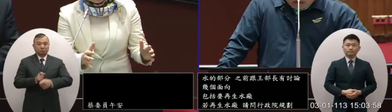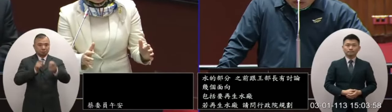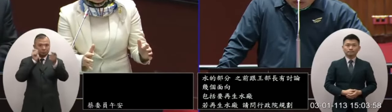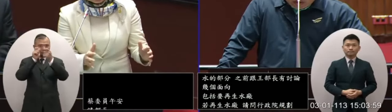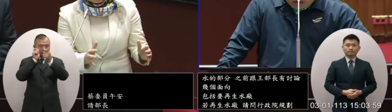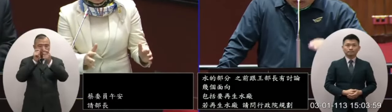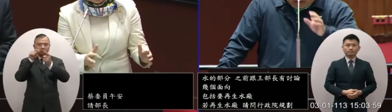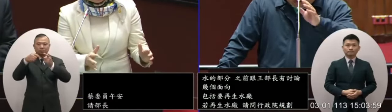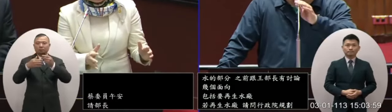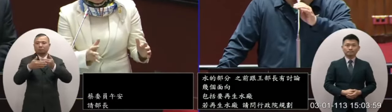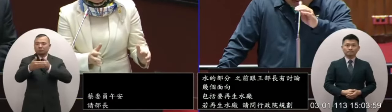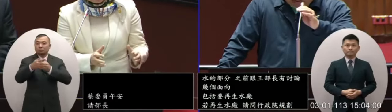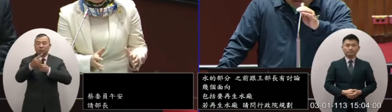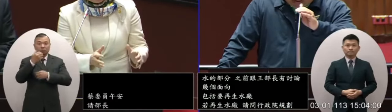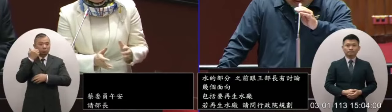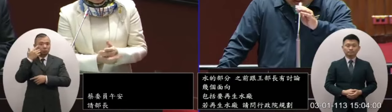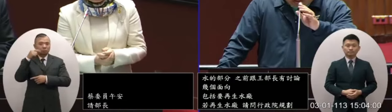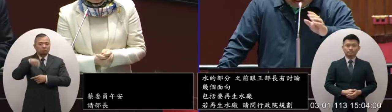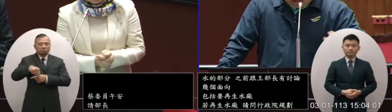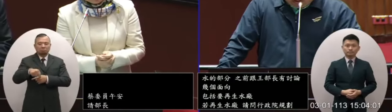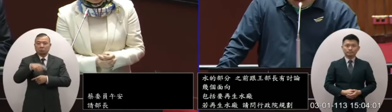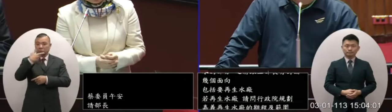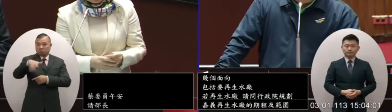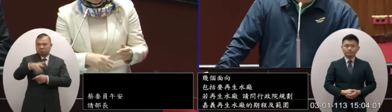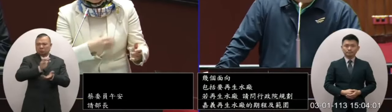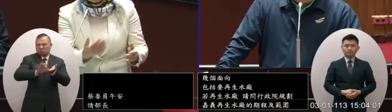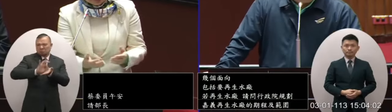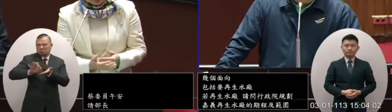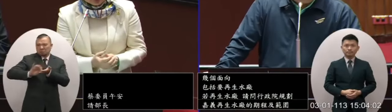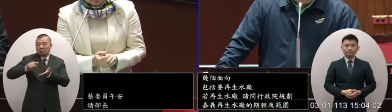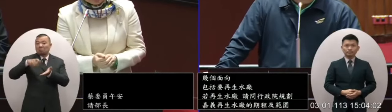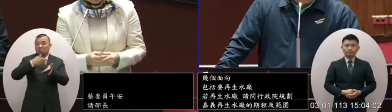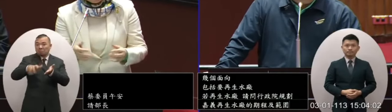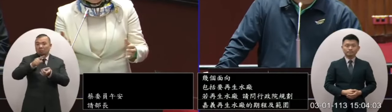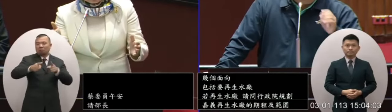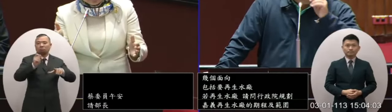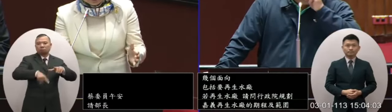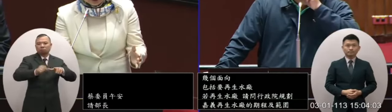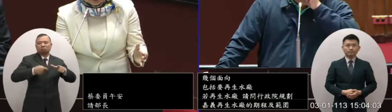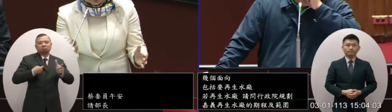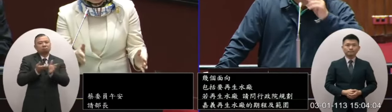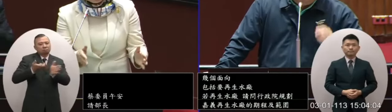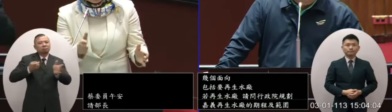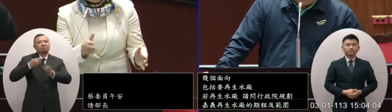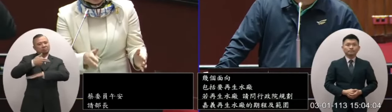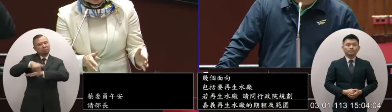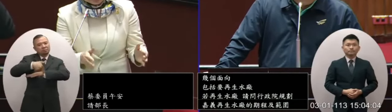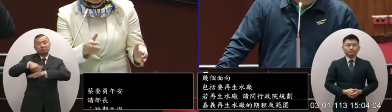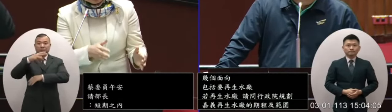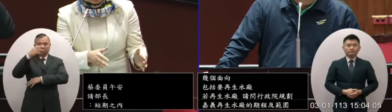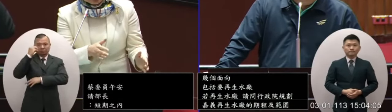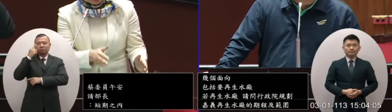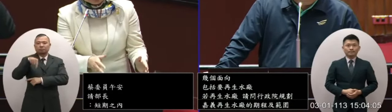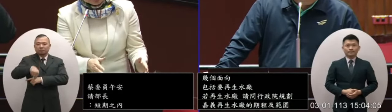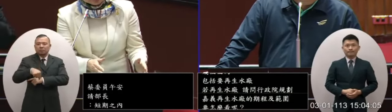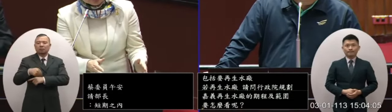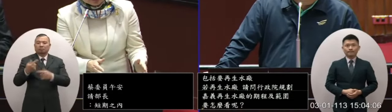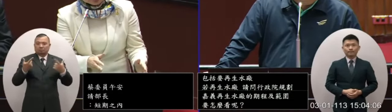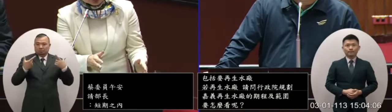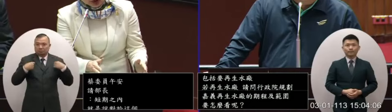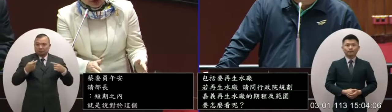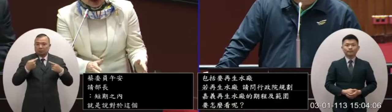个用水比较大的这些企业那我们一定会事先来规划，那包括短期用相关的原